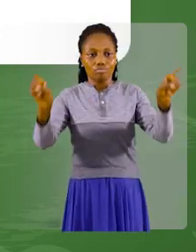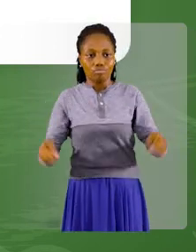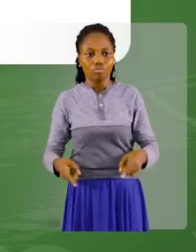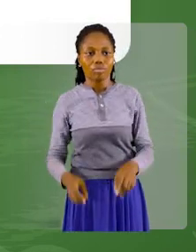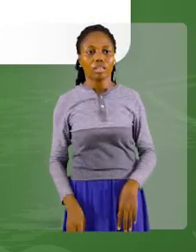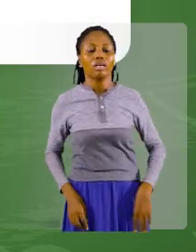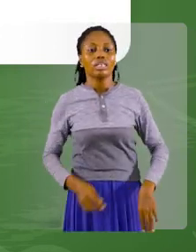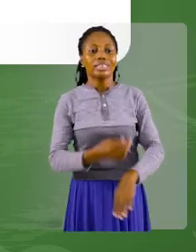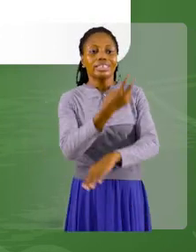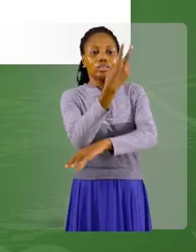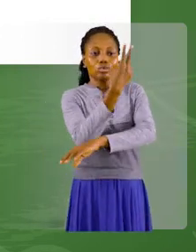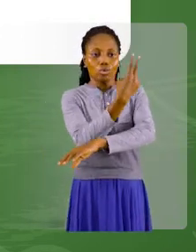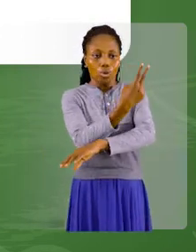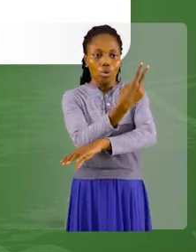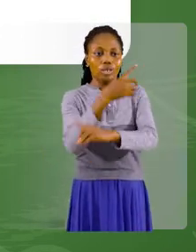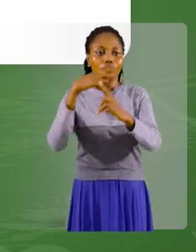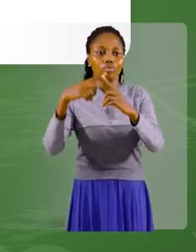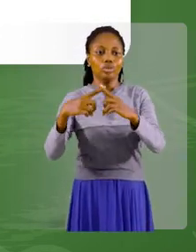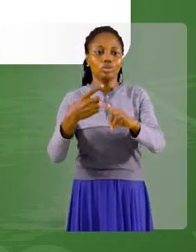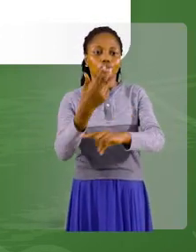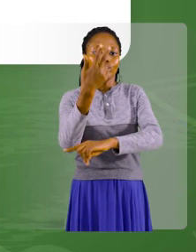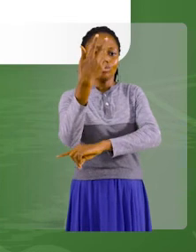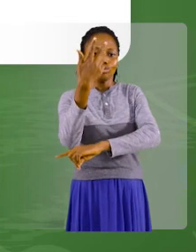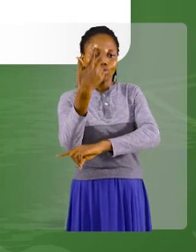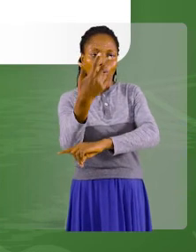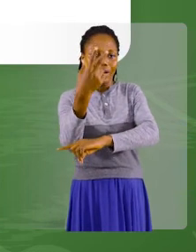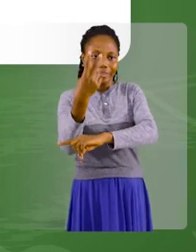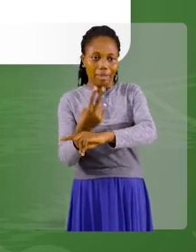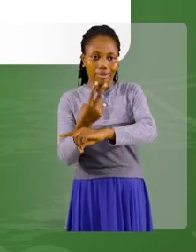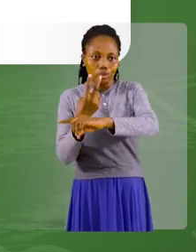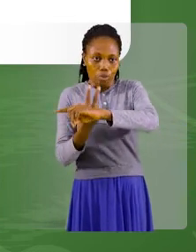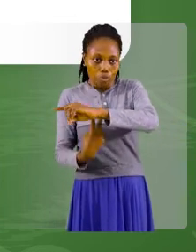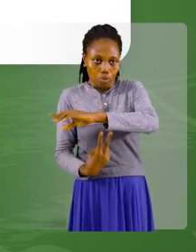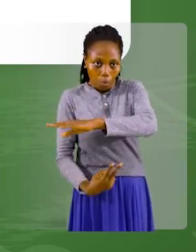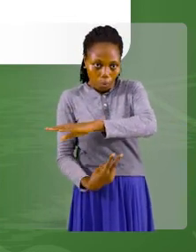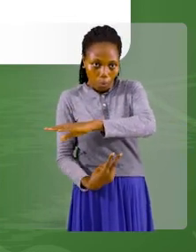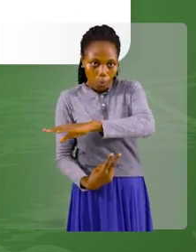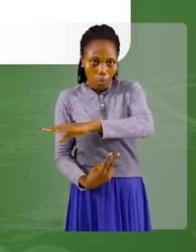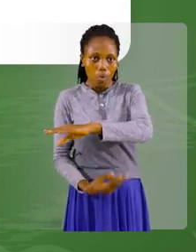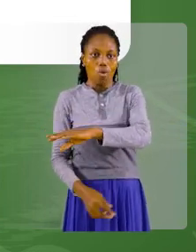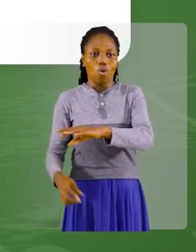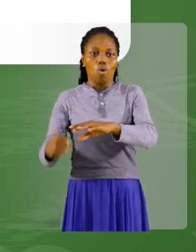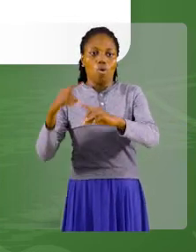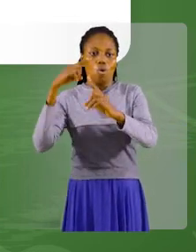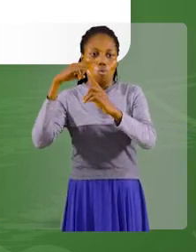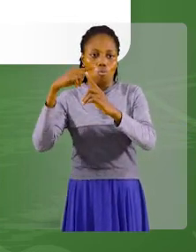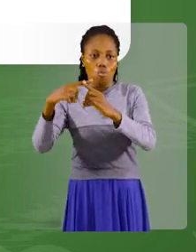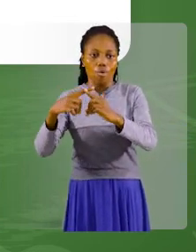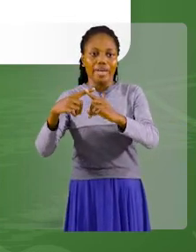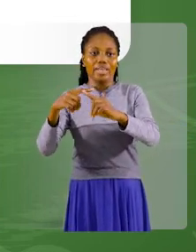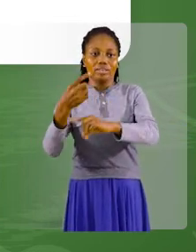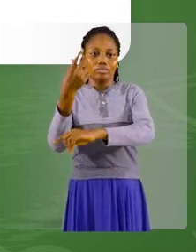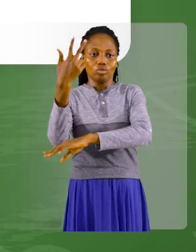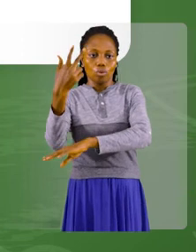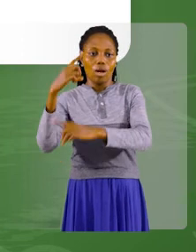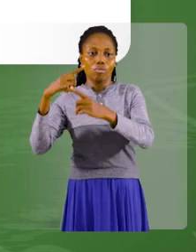plus 3 demi, le tout sur 2, moins 3, moins 5, le tout sur